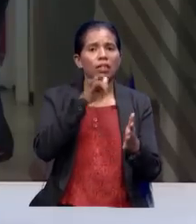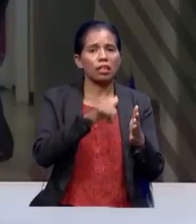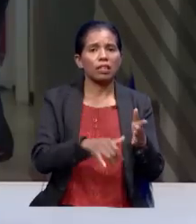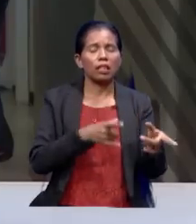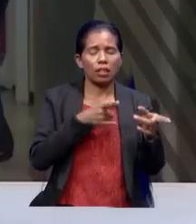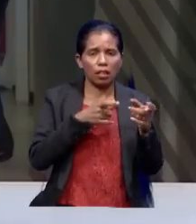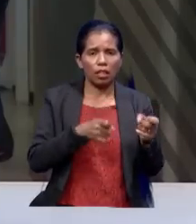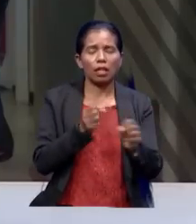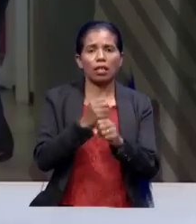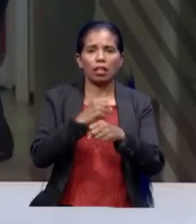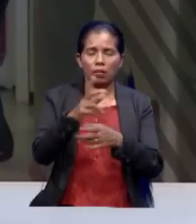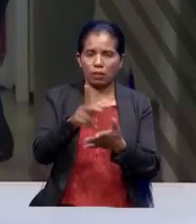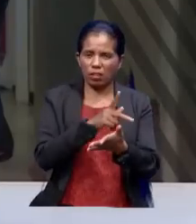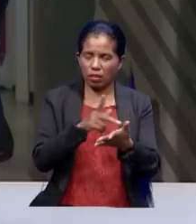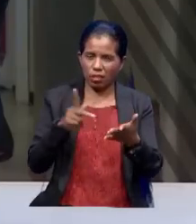comete crime agravante.